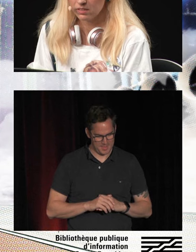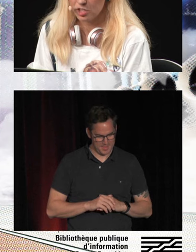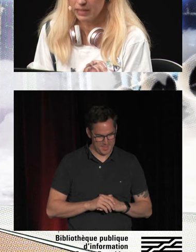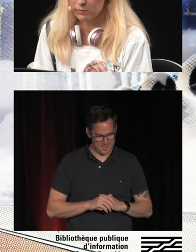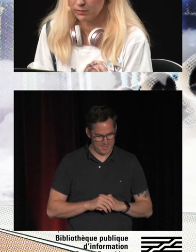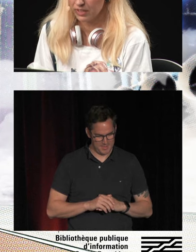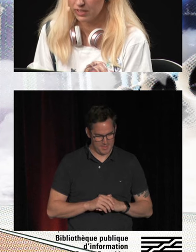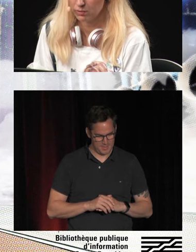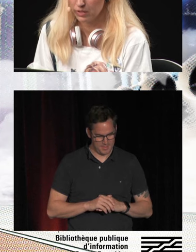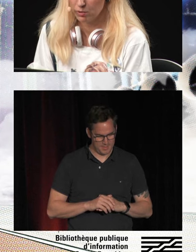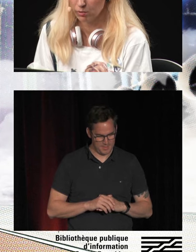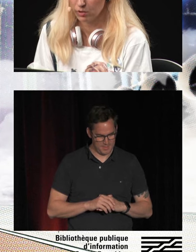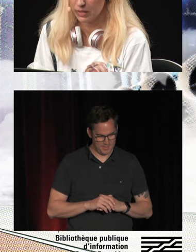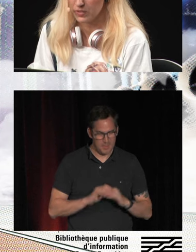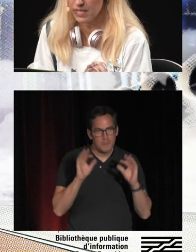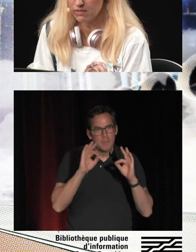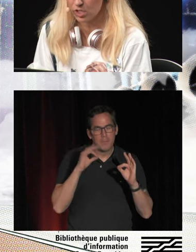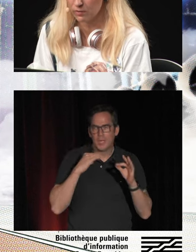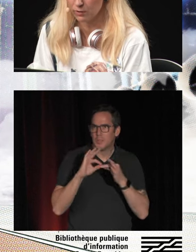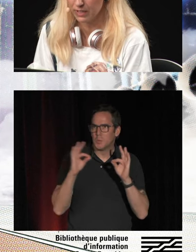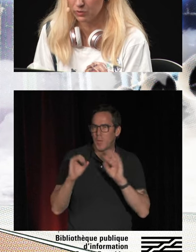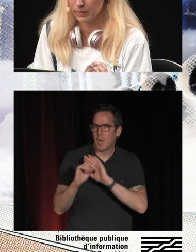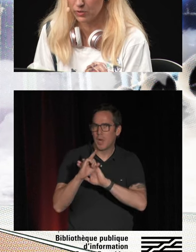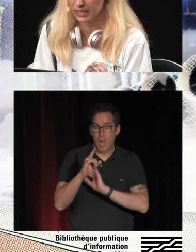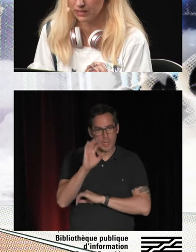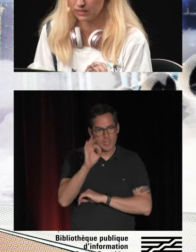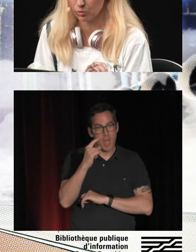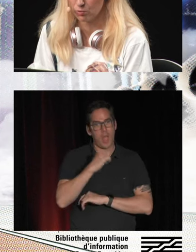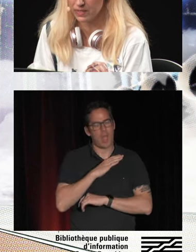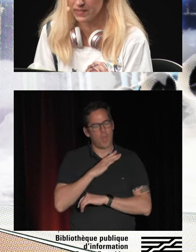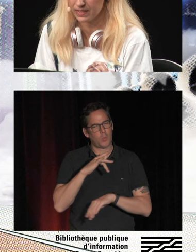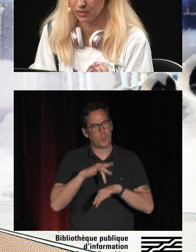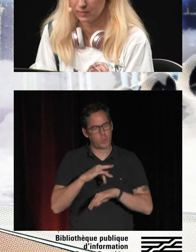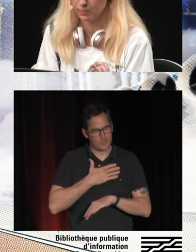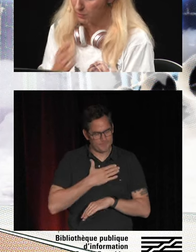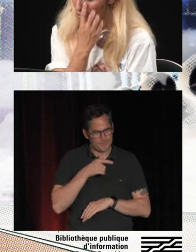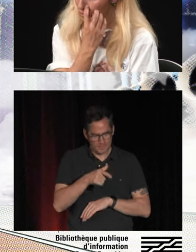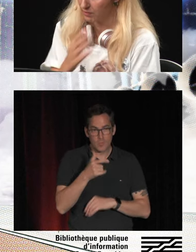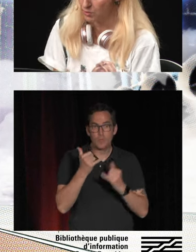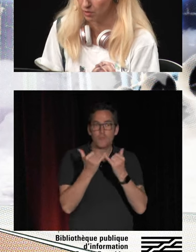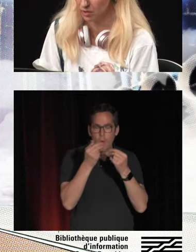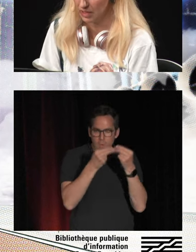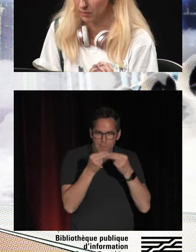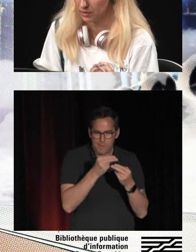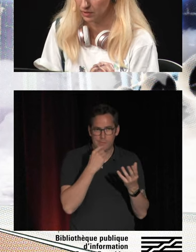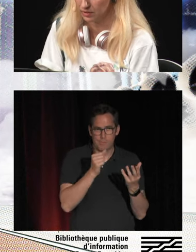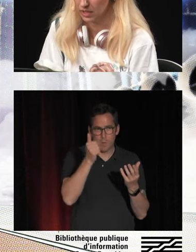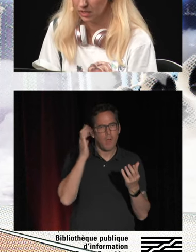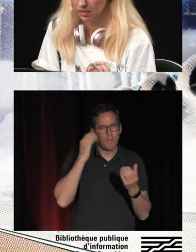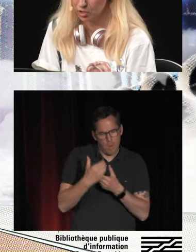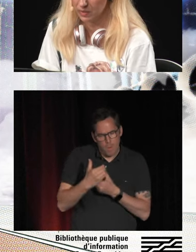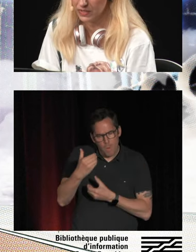Alors, j'ai pas de fun fact à vous donner sur Dr. Mario. Si, j'ai un fun fact personnel. Donc je vous ai dit, c'était un des premiers jeux qu'on avait sur le Game